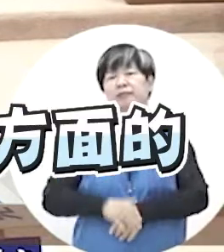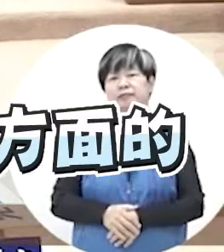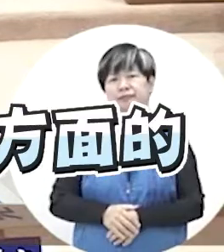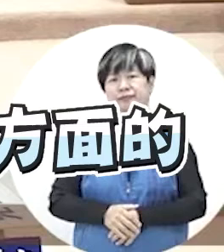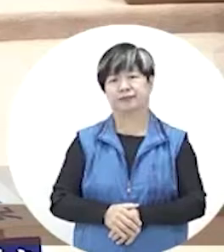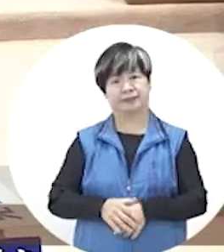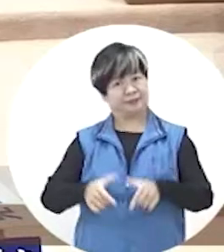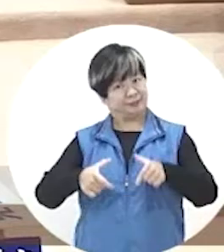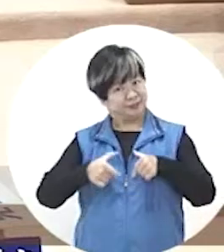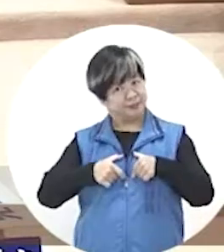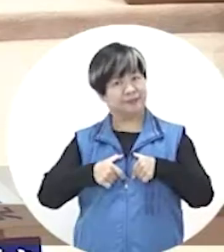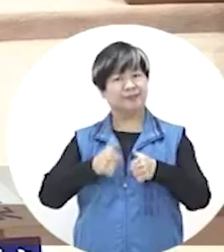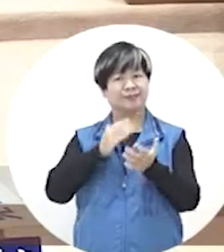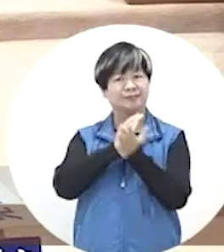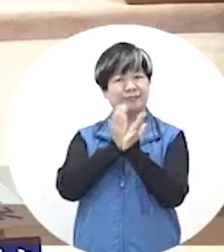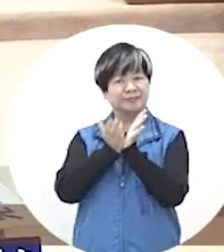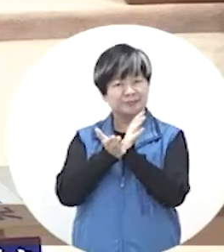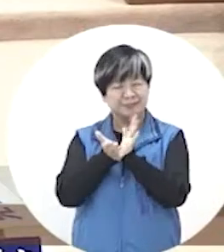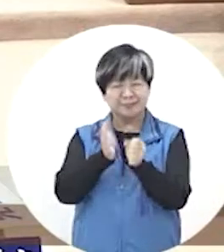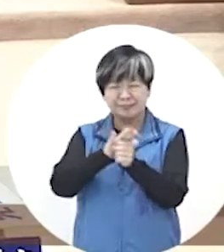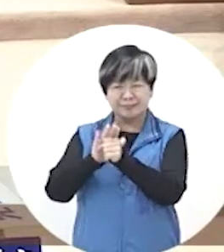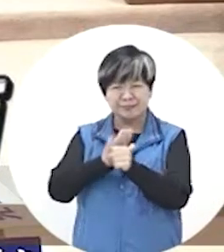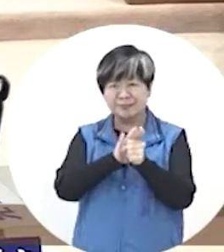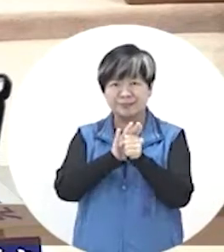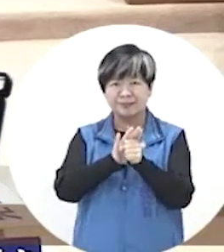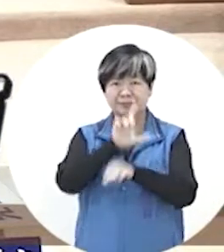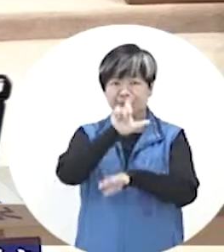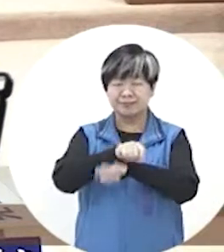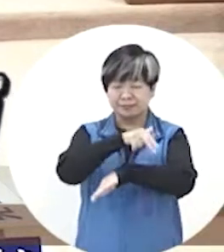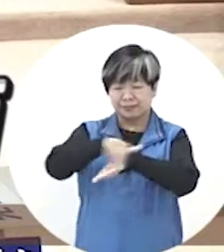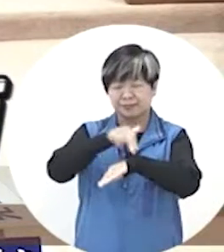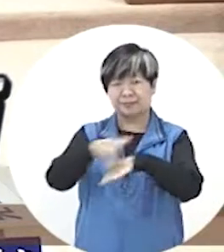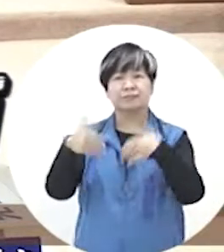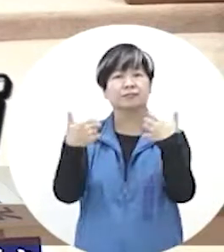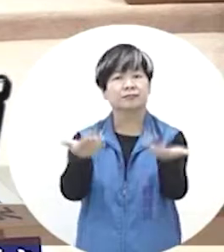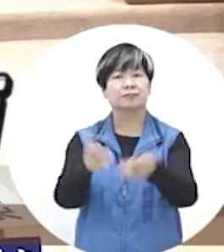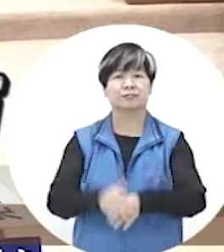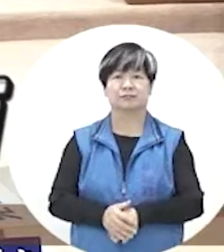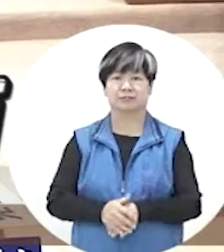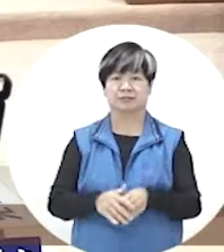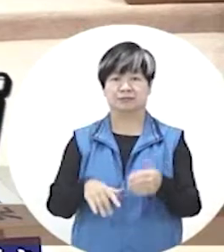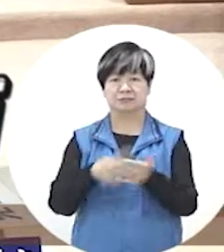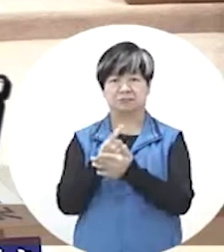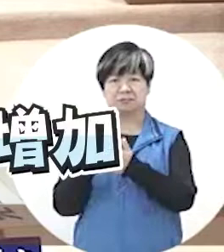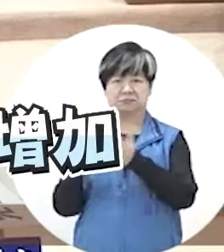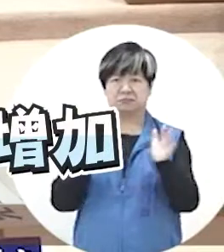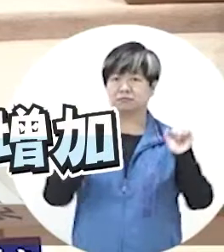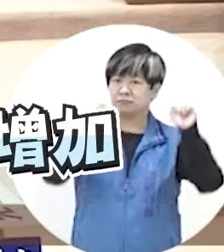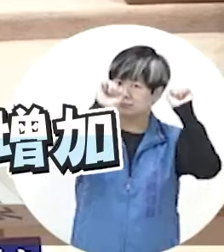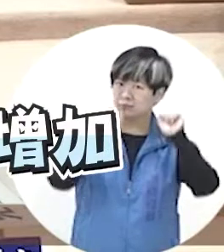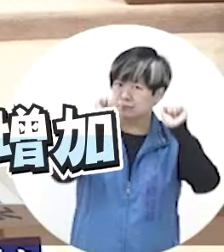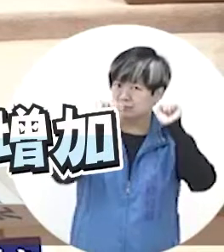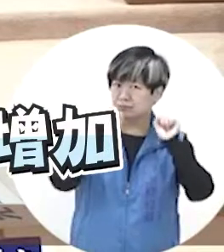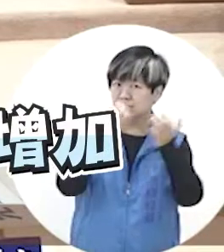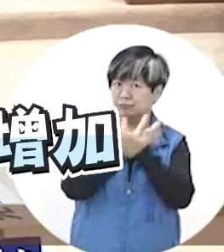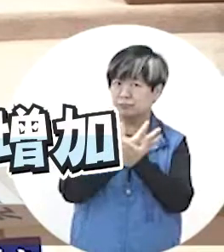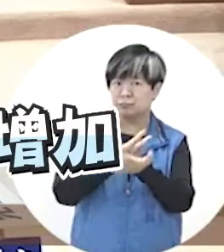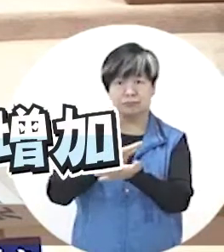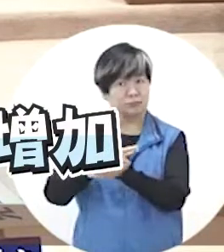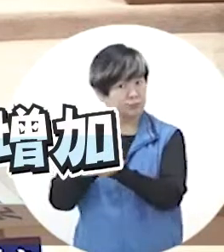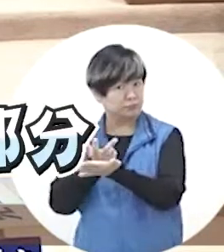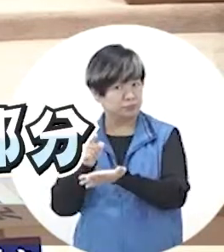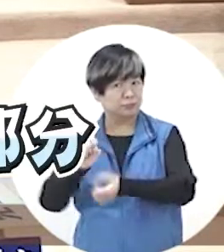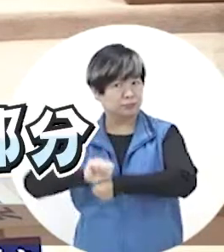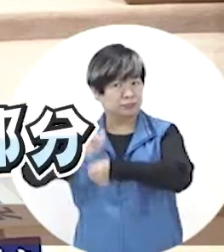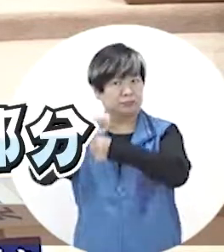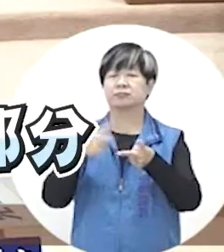灵统合方面呢，也许说你在课程选择上，你就不能够只偏重在比如说运动方面，也许在艺术课程上面我们就